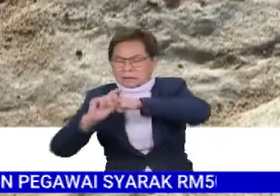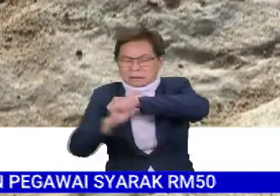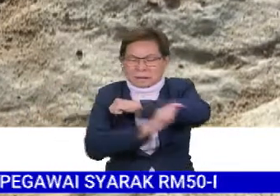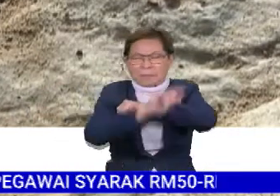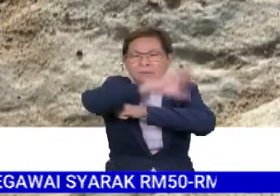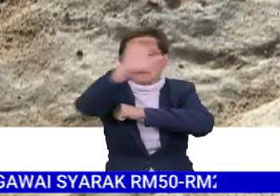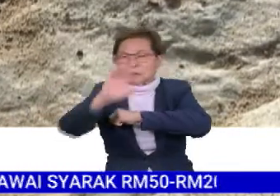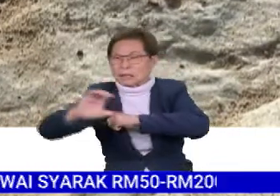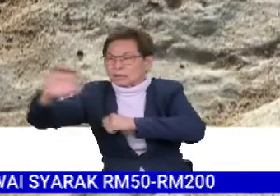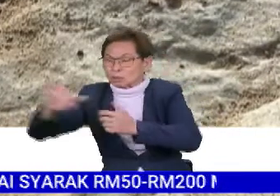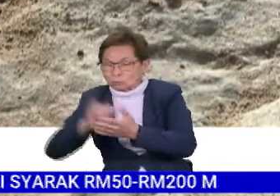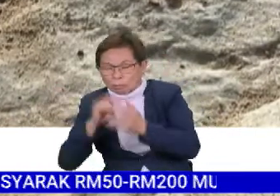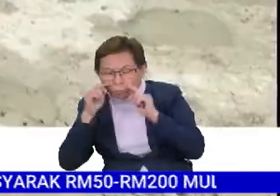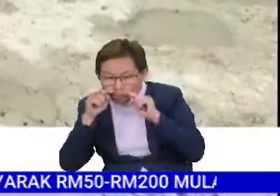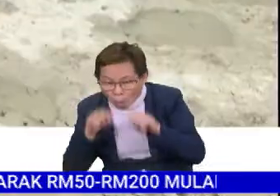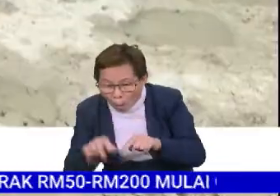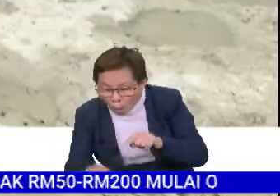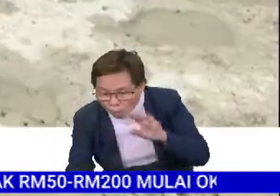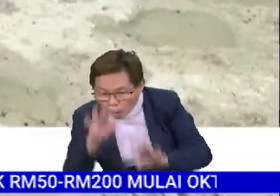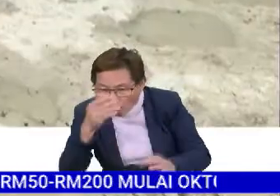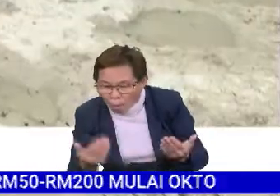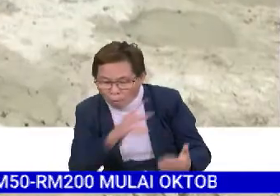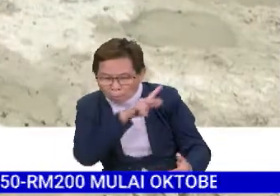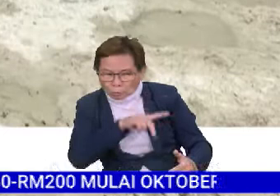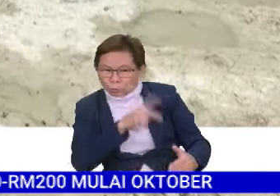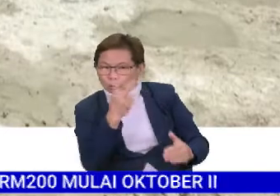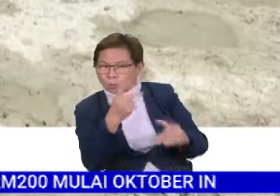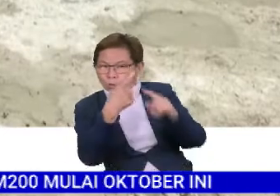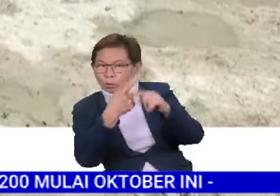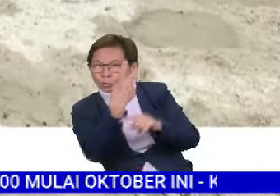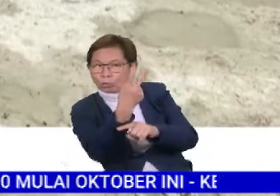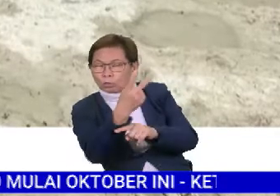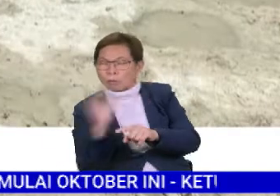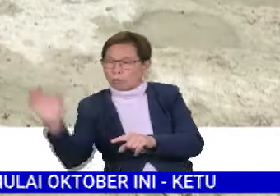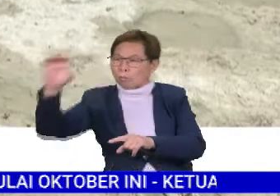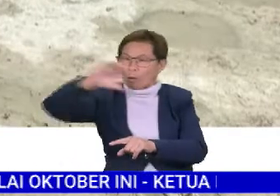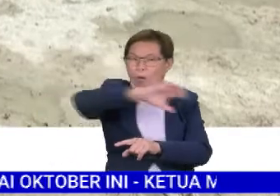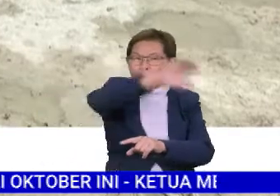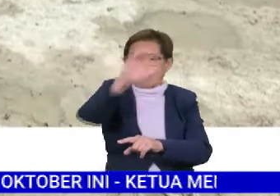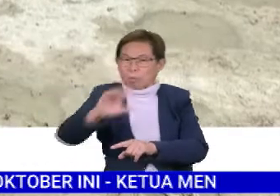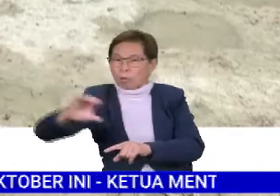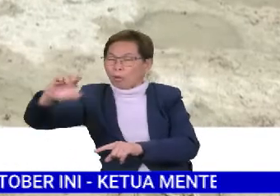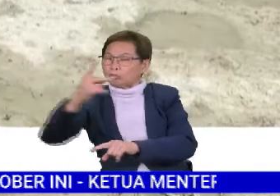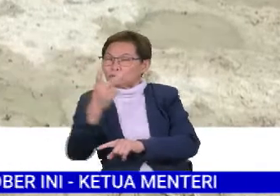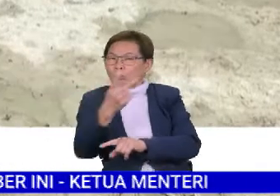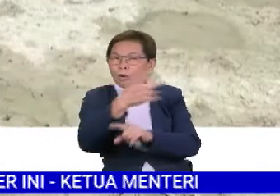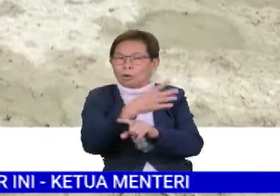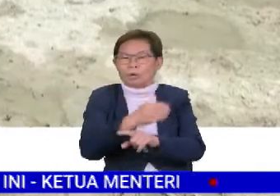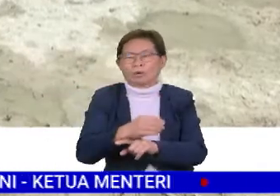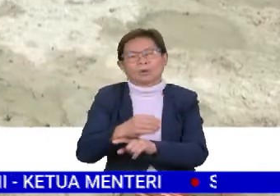Dinosaur tersebut. Penemuan itu dikatakan kemungkinan milik dua spesies dinosaur iaitu Acrocanthosaurus